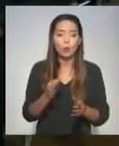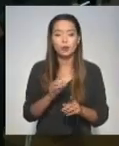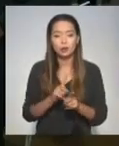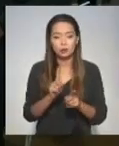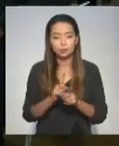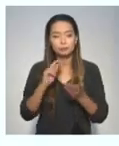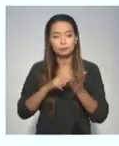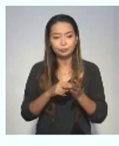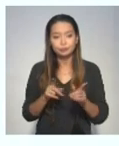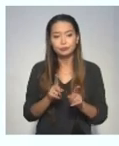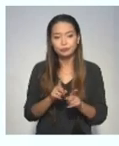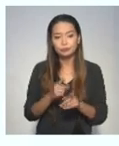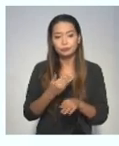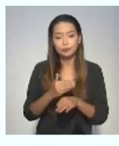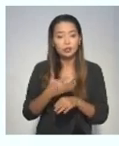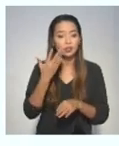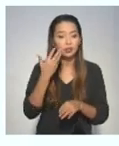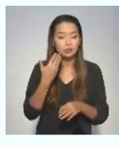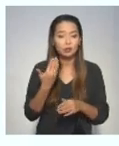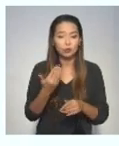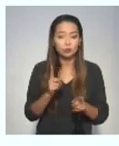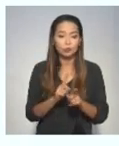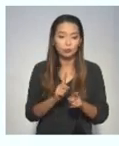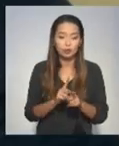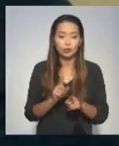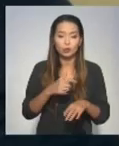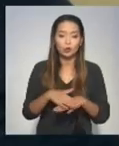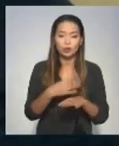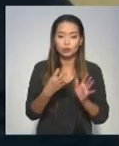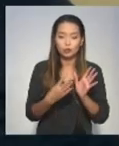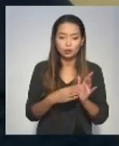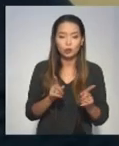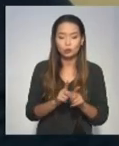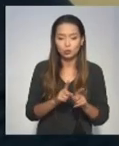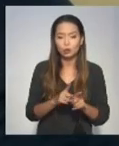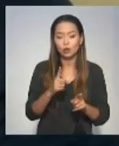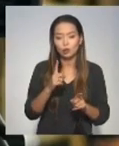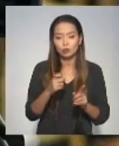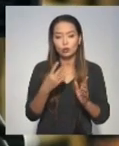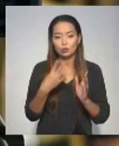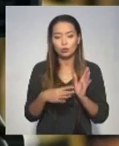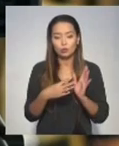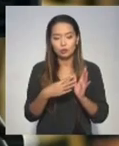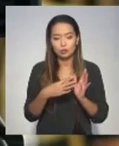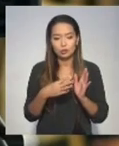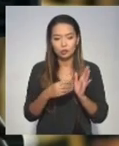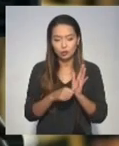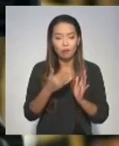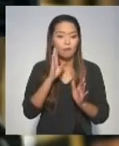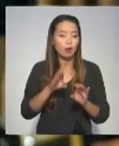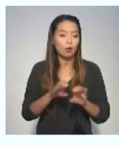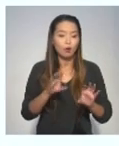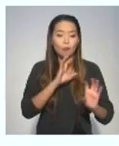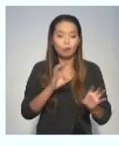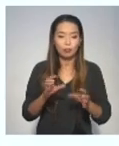настроены оптимистично. По их данным, уже 409 сел с населением в 240 тысяч человек обеспечены централизованным